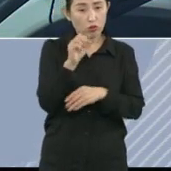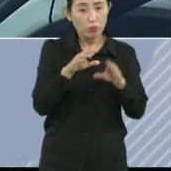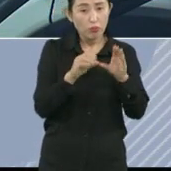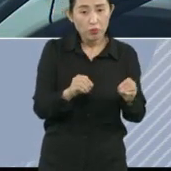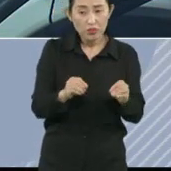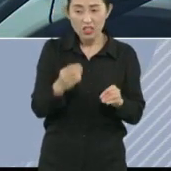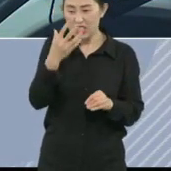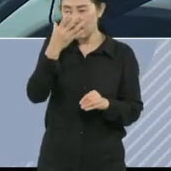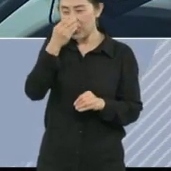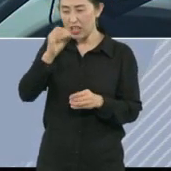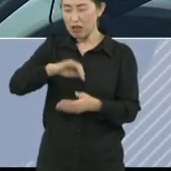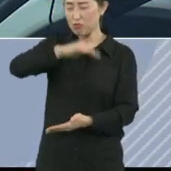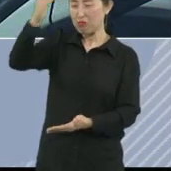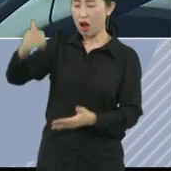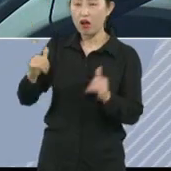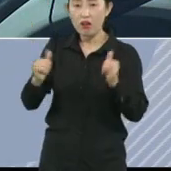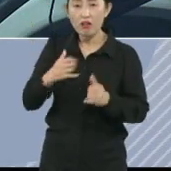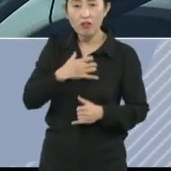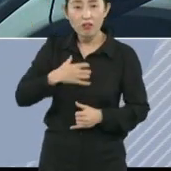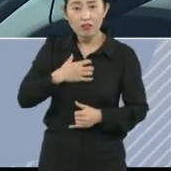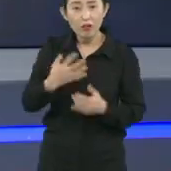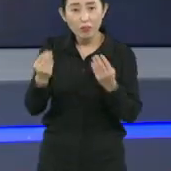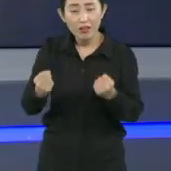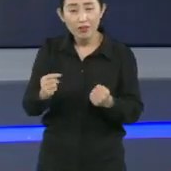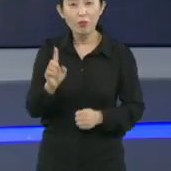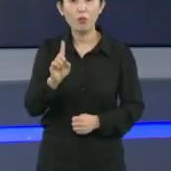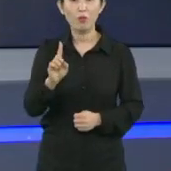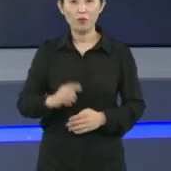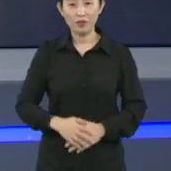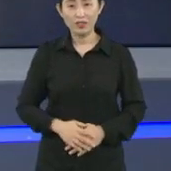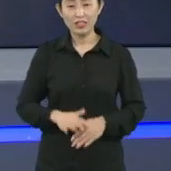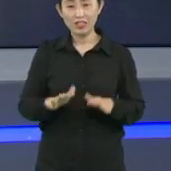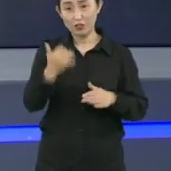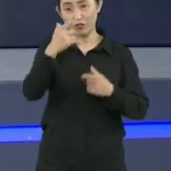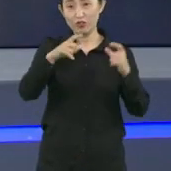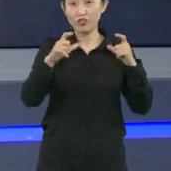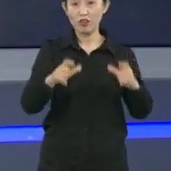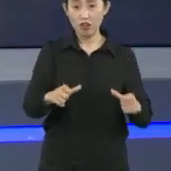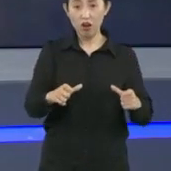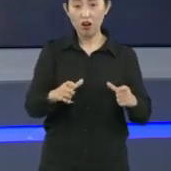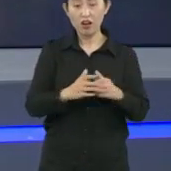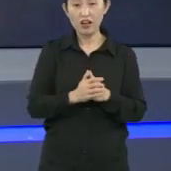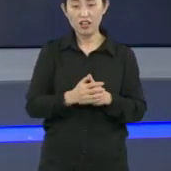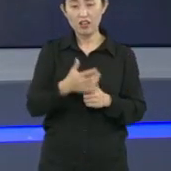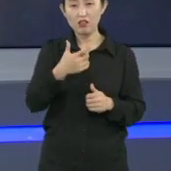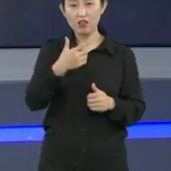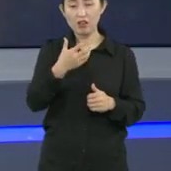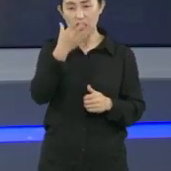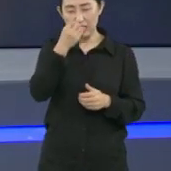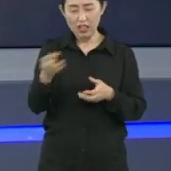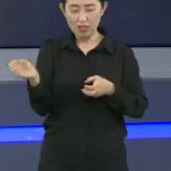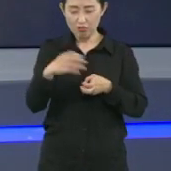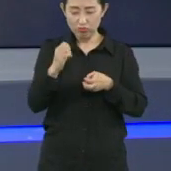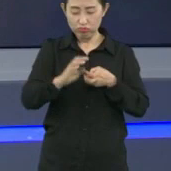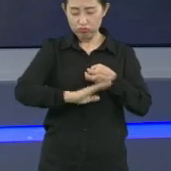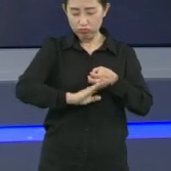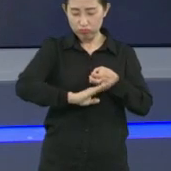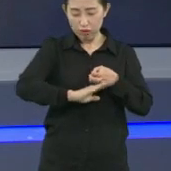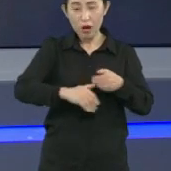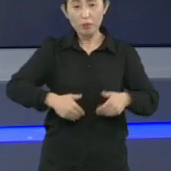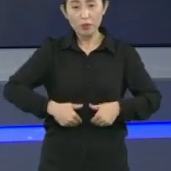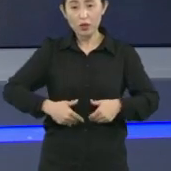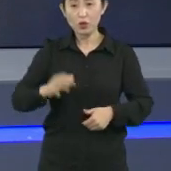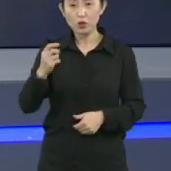이렇게 걱정하는 분들이 많습니다. 어떻습니까? 네, 그렇습니다. 현재 충청권에서 생활 폐기물 수거용 청소차 운행을 위해